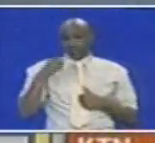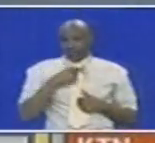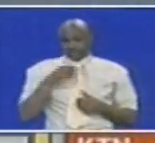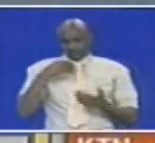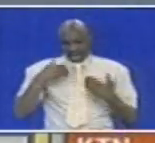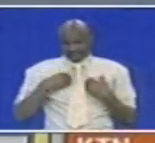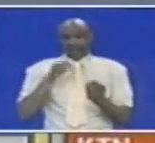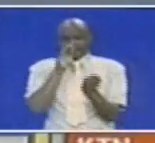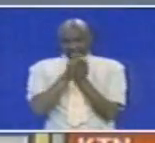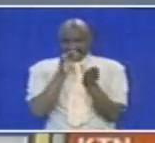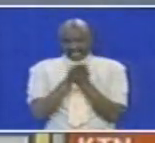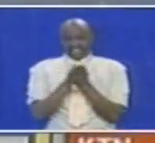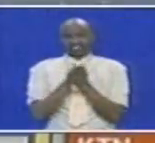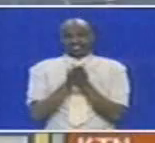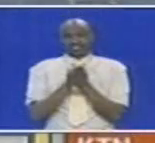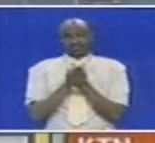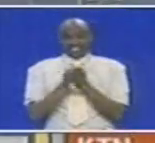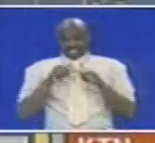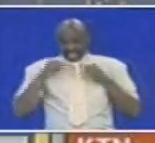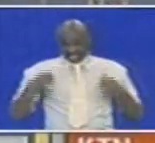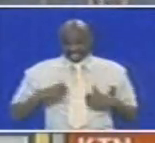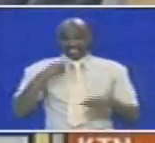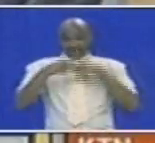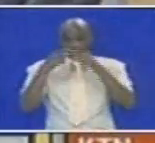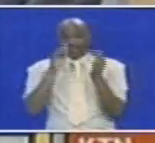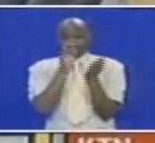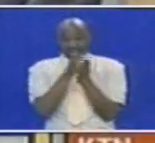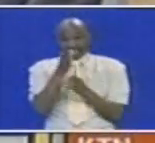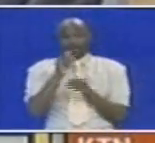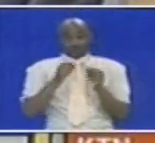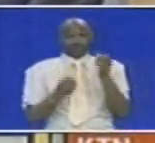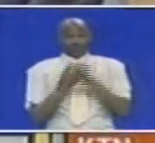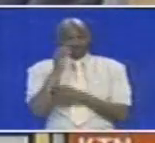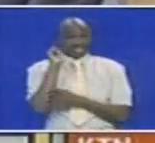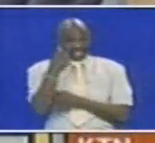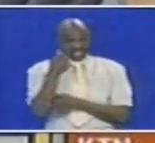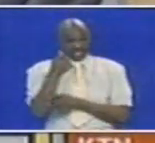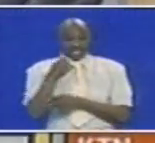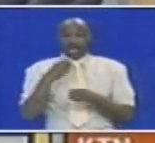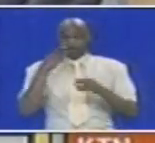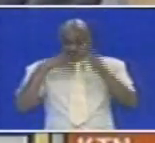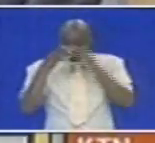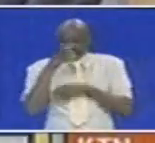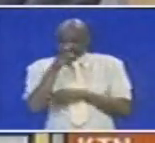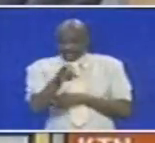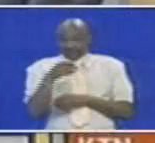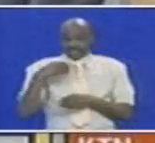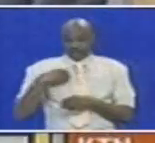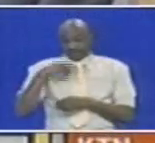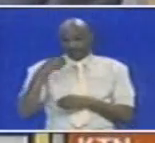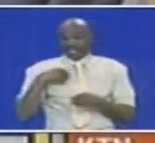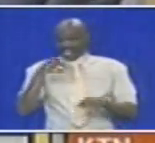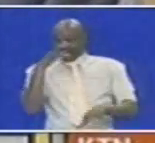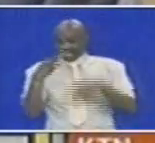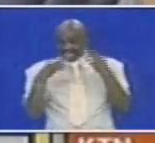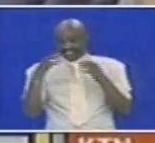ya benki ya Chinese Africa Development Bank hapa nchini Kenya. Profesa Gitile Naituli ambaye ni mchanganuzi wa masuala ya